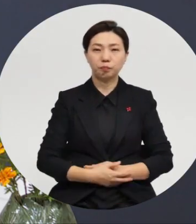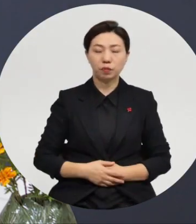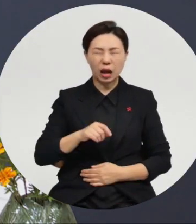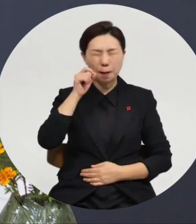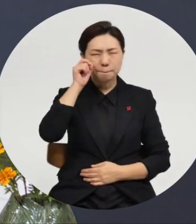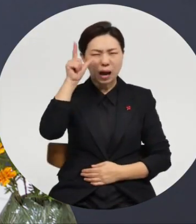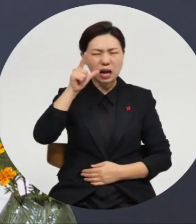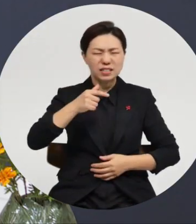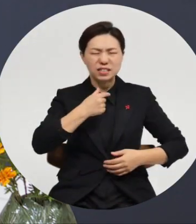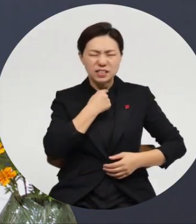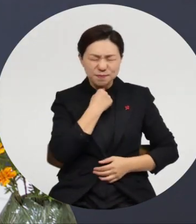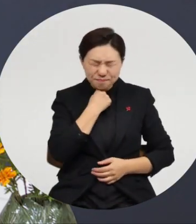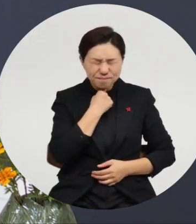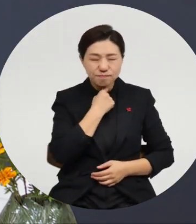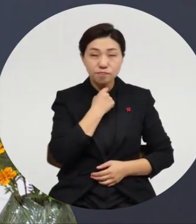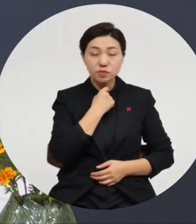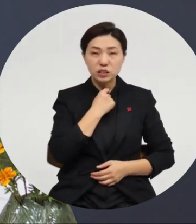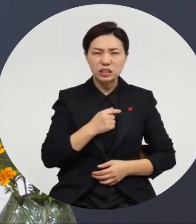그러니까,